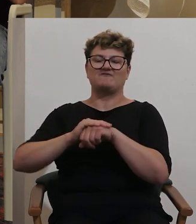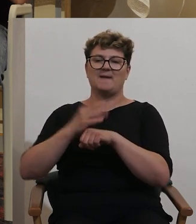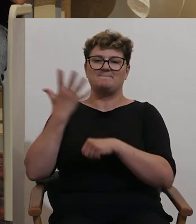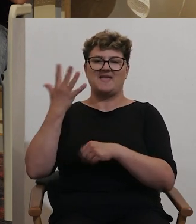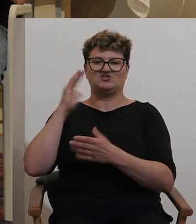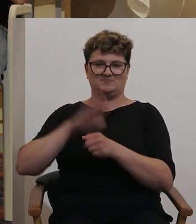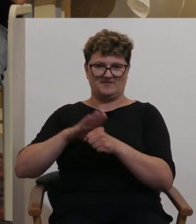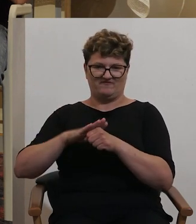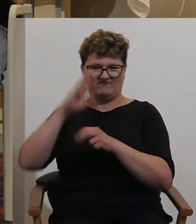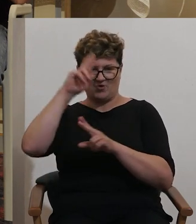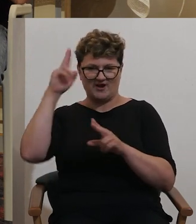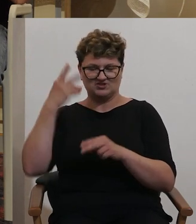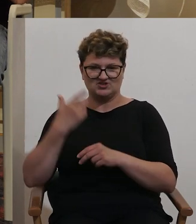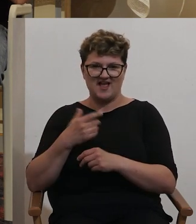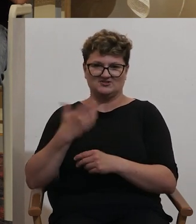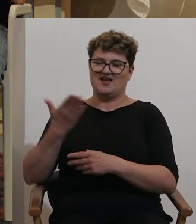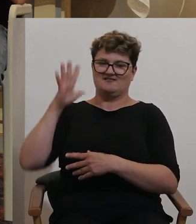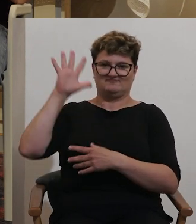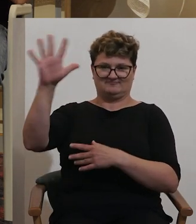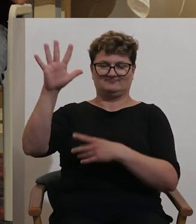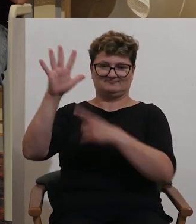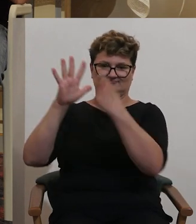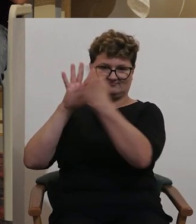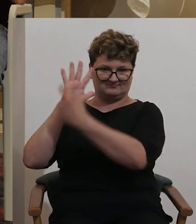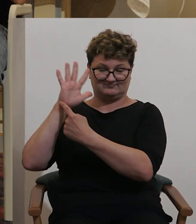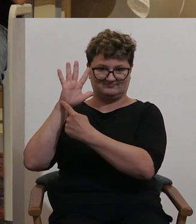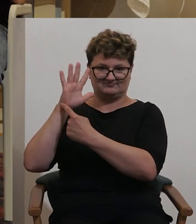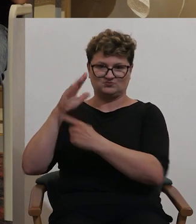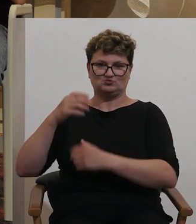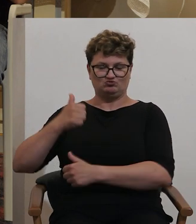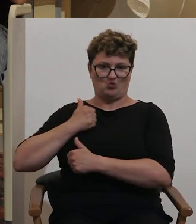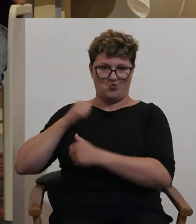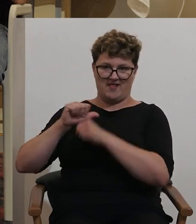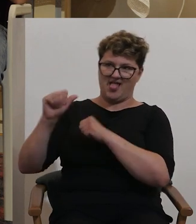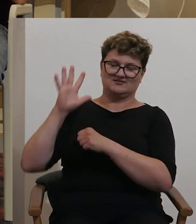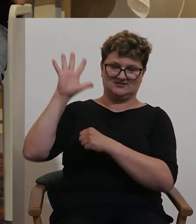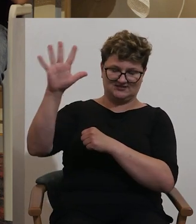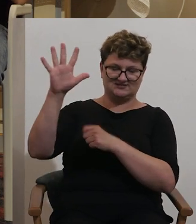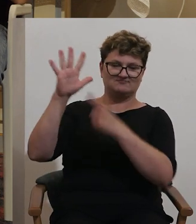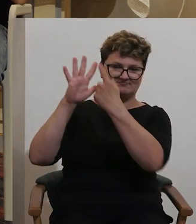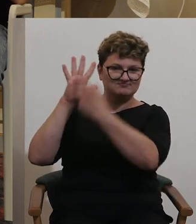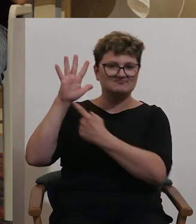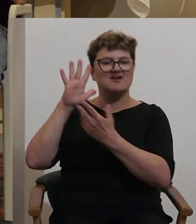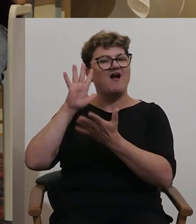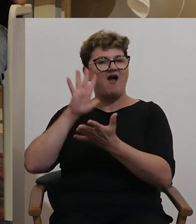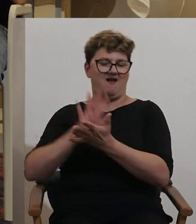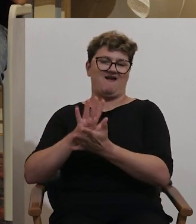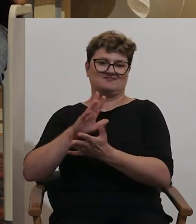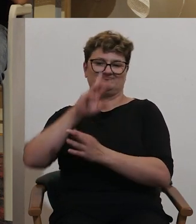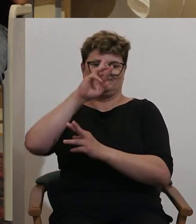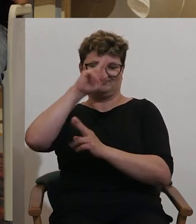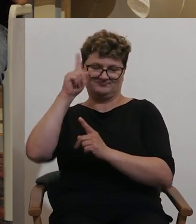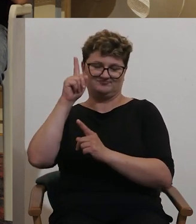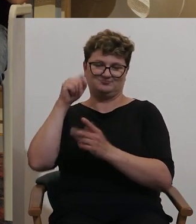jest taki pomnik, gdzie żołnierz wyciąga rękę i z takim charakterystycznym